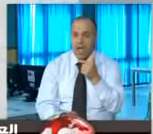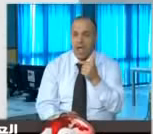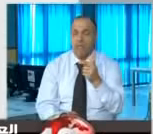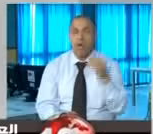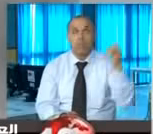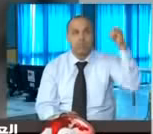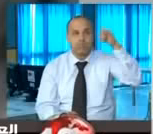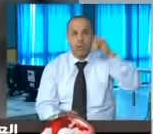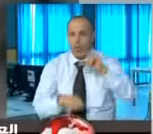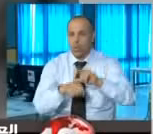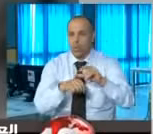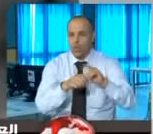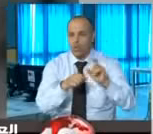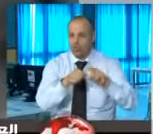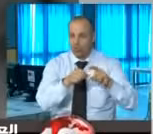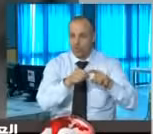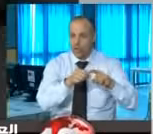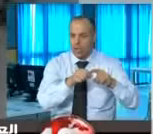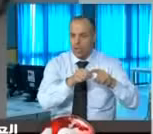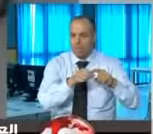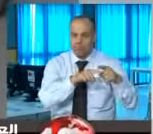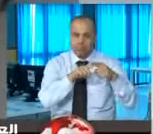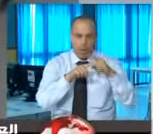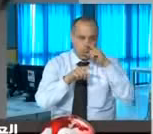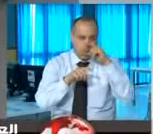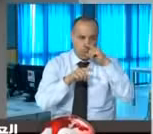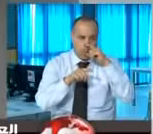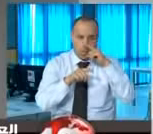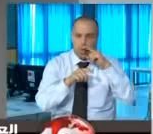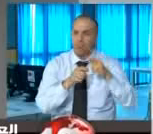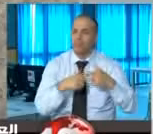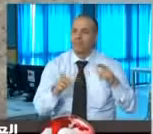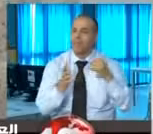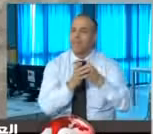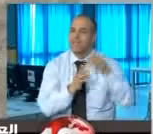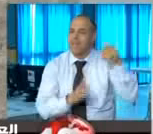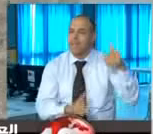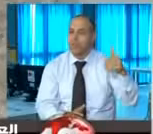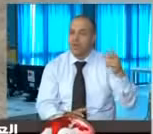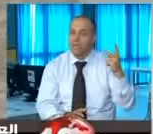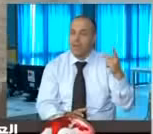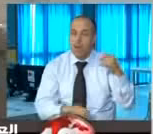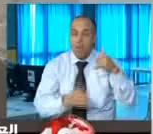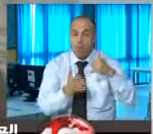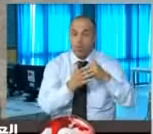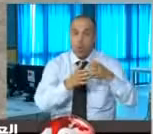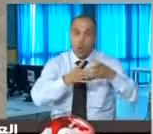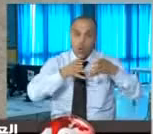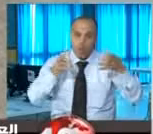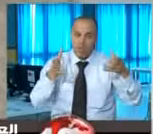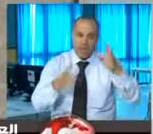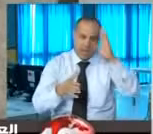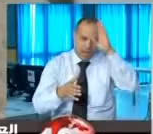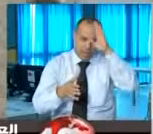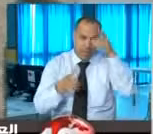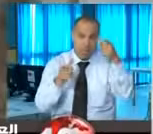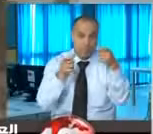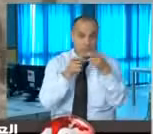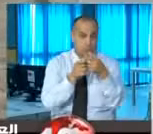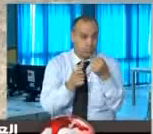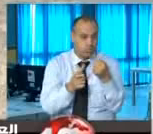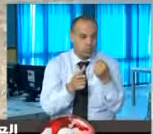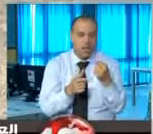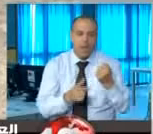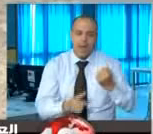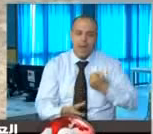طائرات تركية شاركت في عمليات التحالف الدولي لتحرير الموصل ثاني أكبر المدن العراقية من قبضة تنظيم الدولة